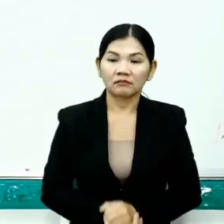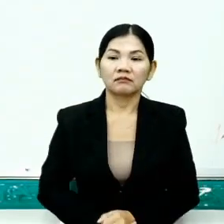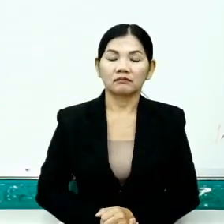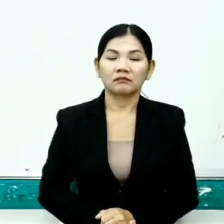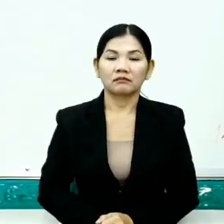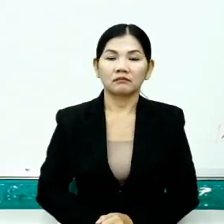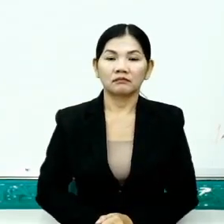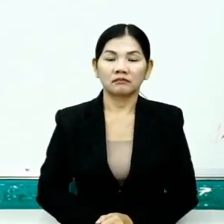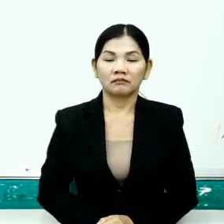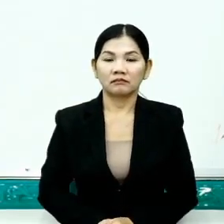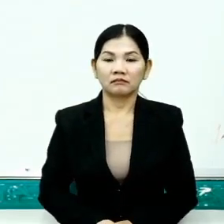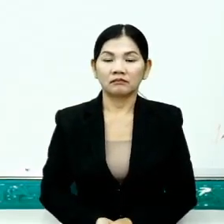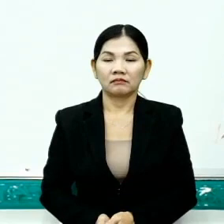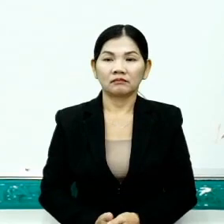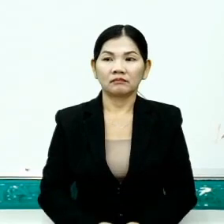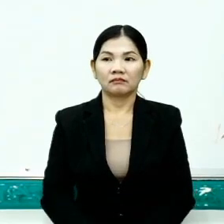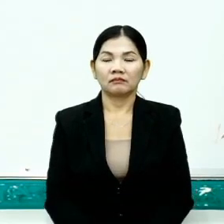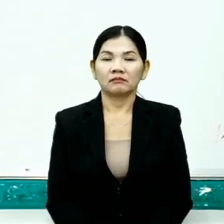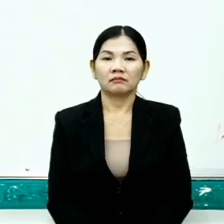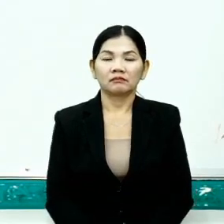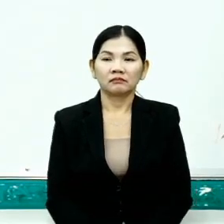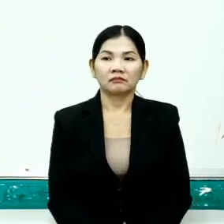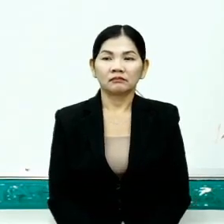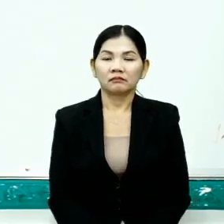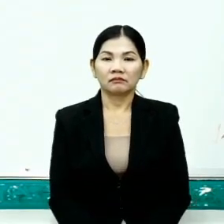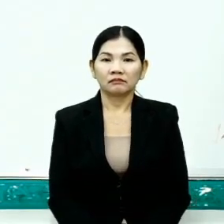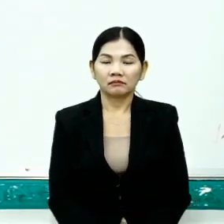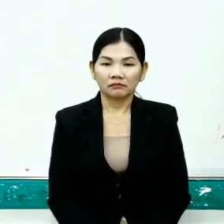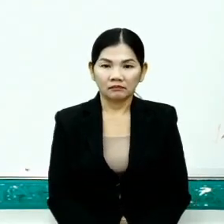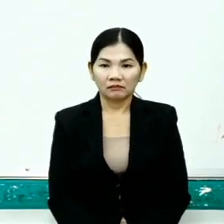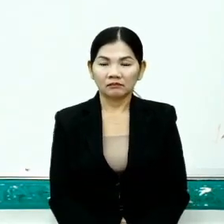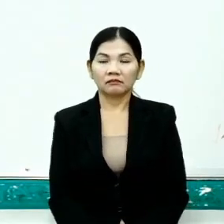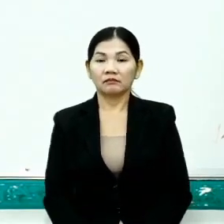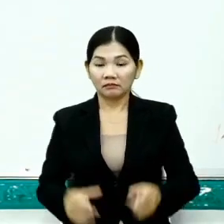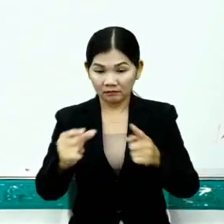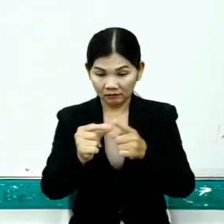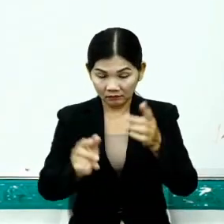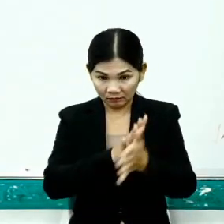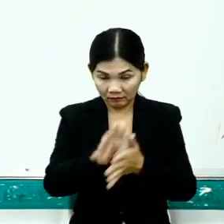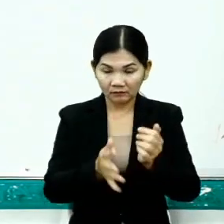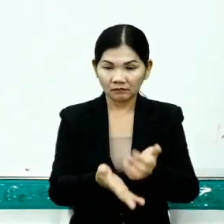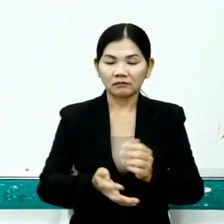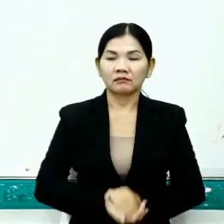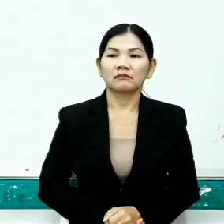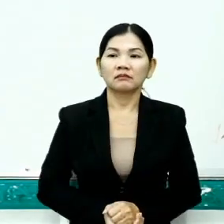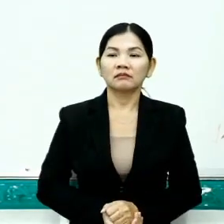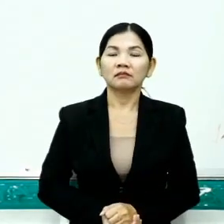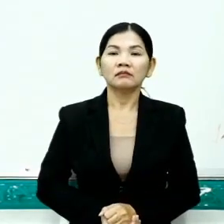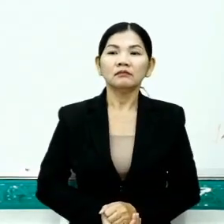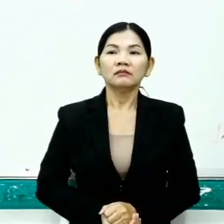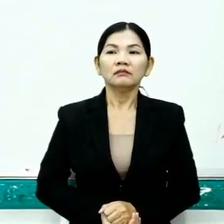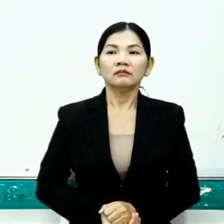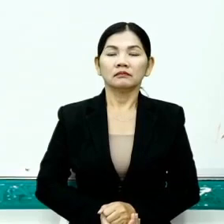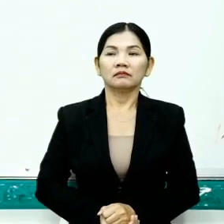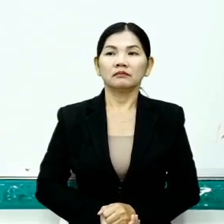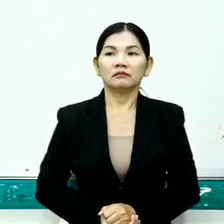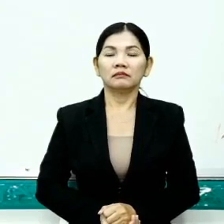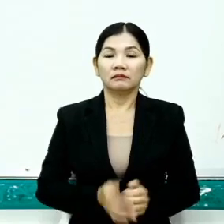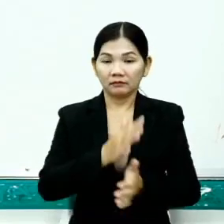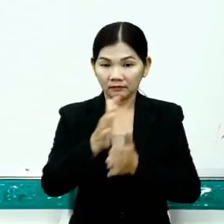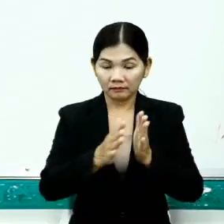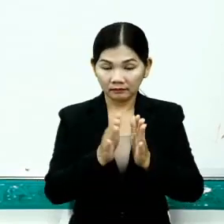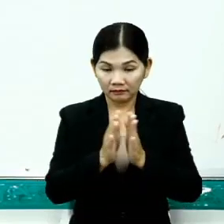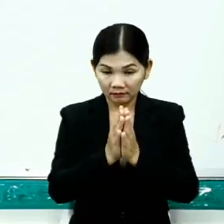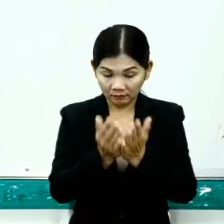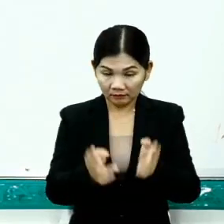nón chà mình cứ dưỡng đo cả ăn pi ăn nơi nào đấy cha cứ ăn được